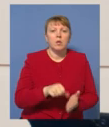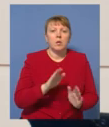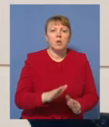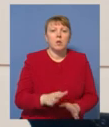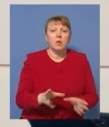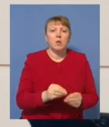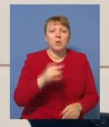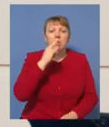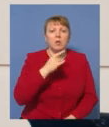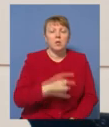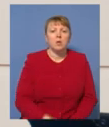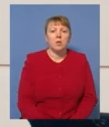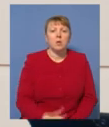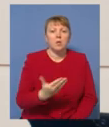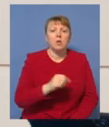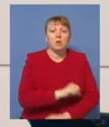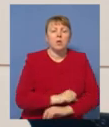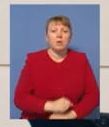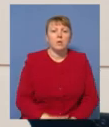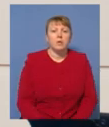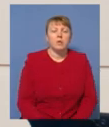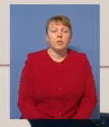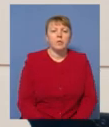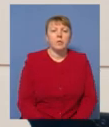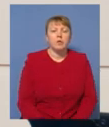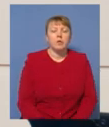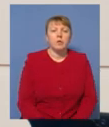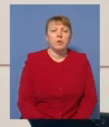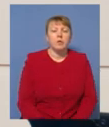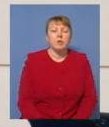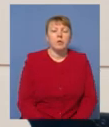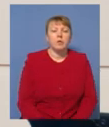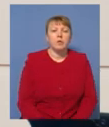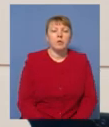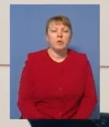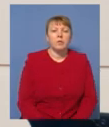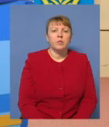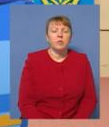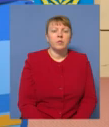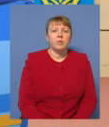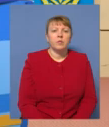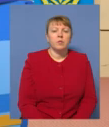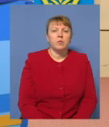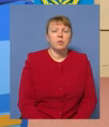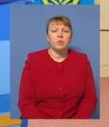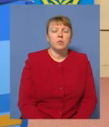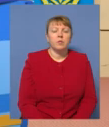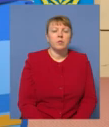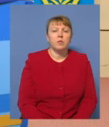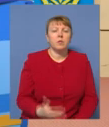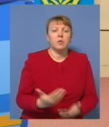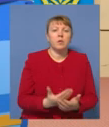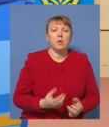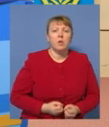в Казахстане, но и за ее пределами. Чаще всего, наверное, так и происходит, да? Так оно и происходит. Угу. То есть данный